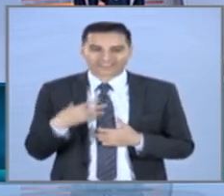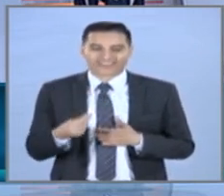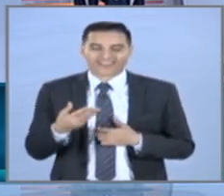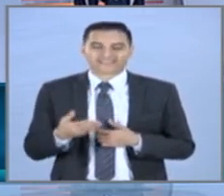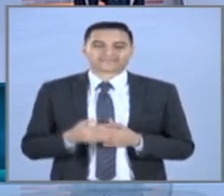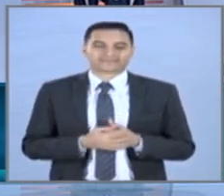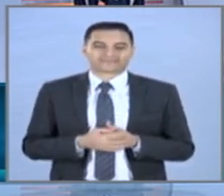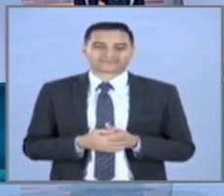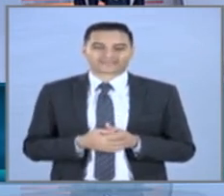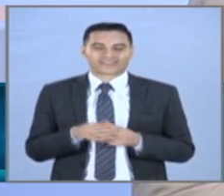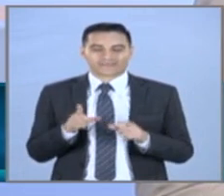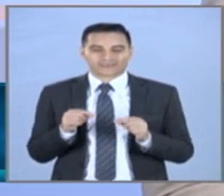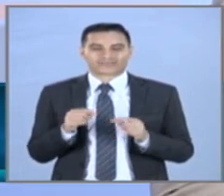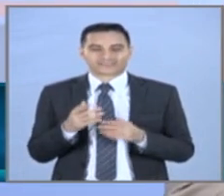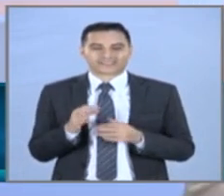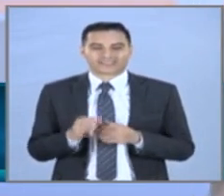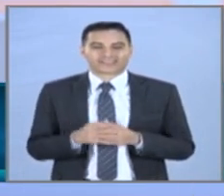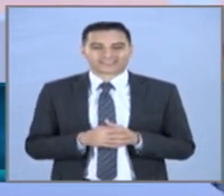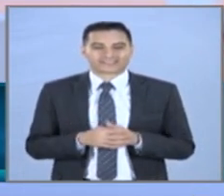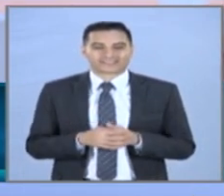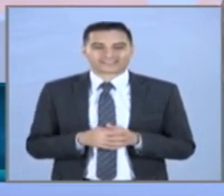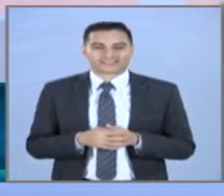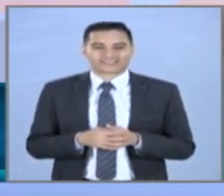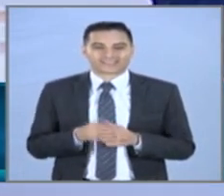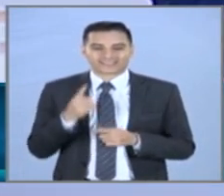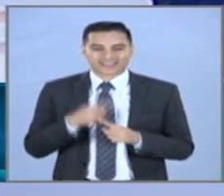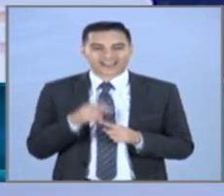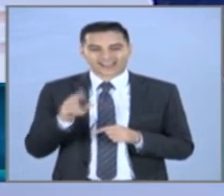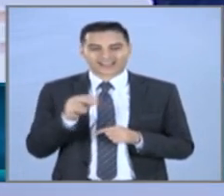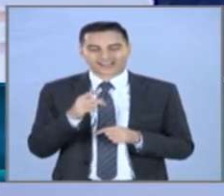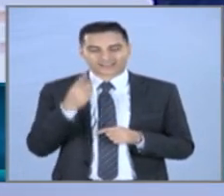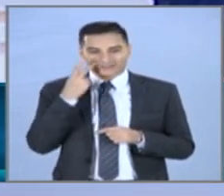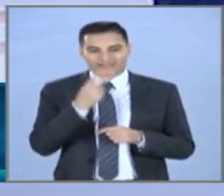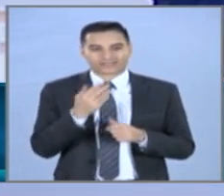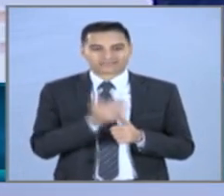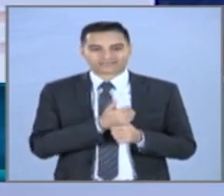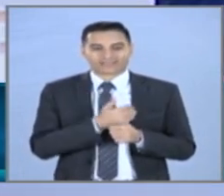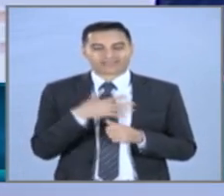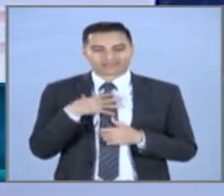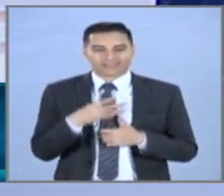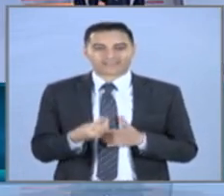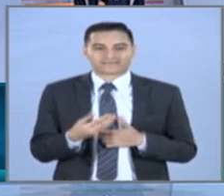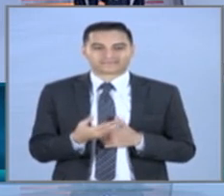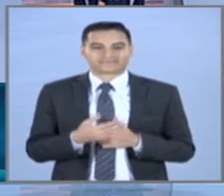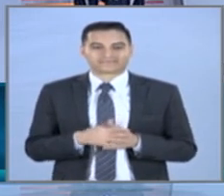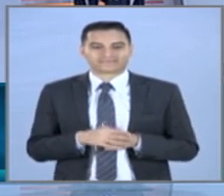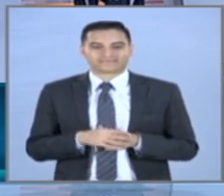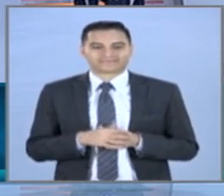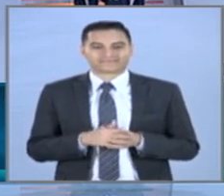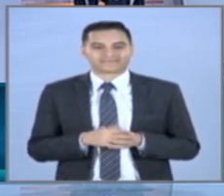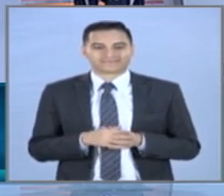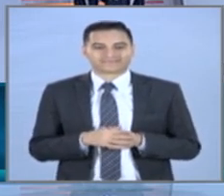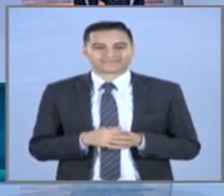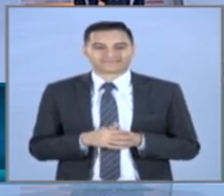طيب، فدي ميزه جميله جدا، زي ما برضو مدام غاده شايفاك طيب، مش